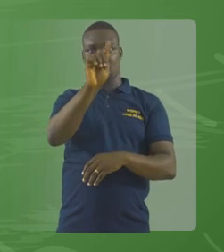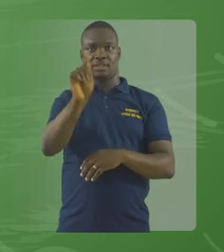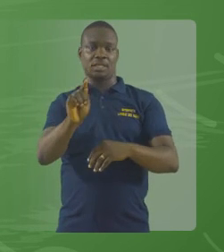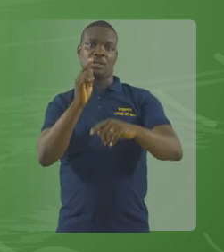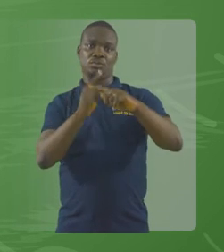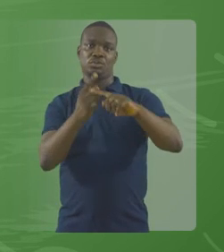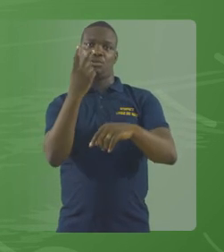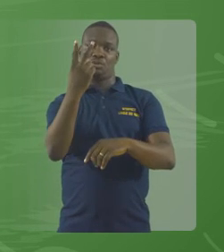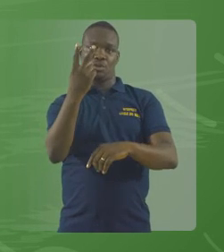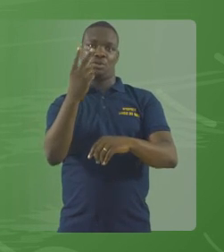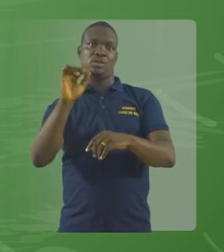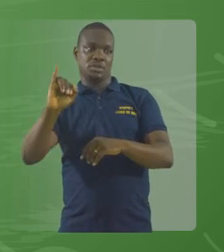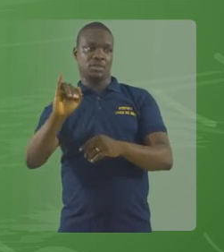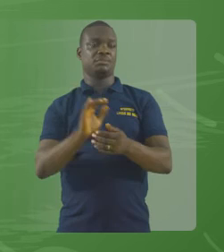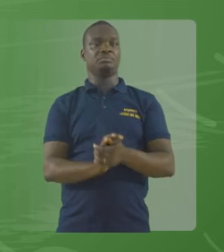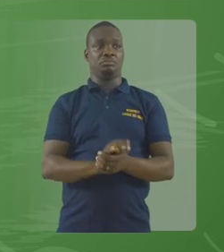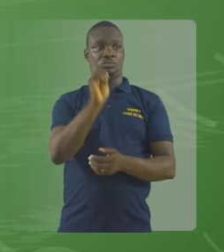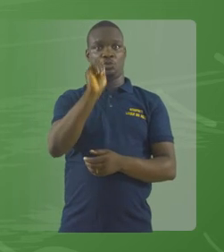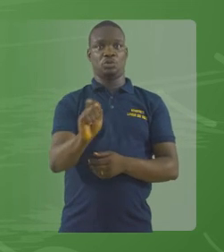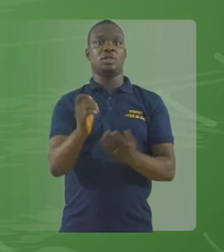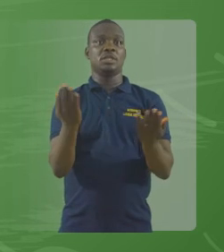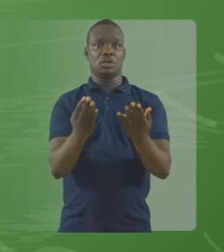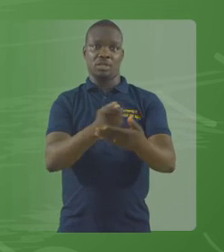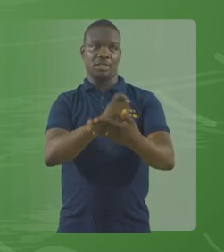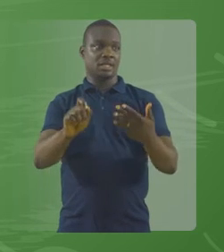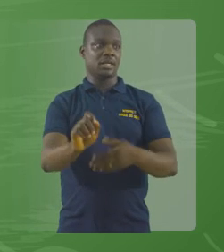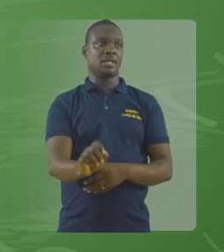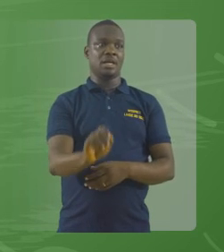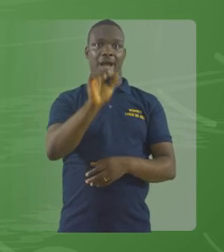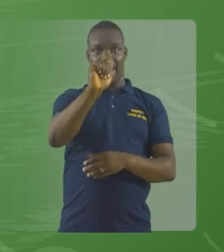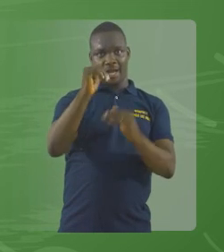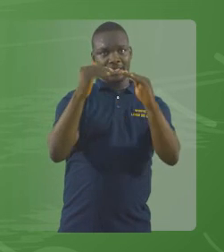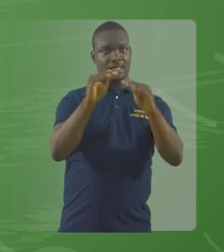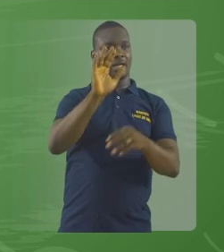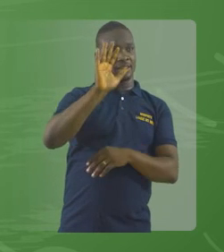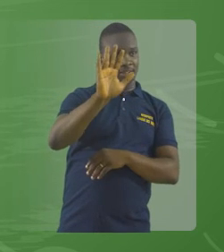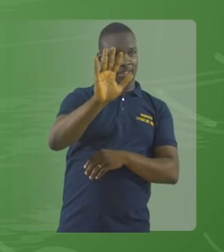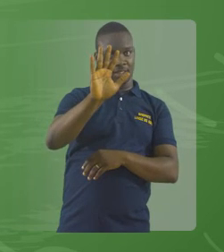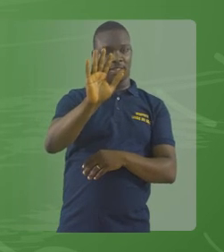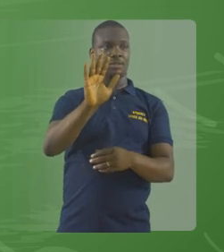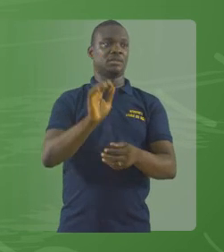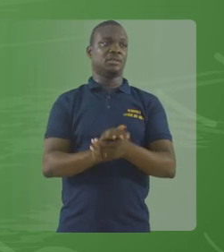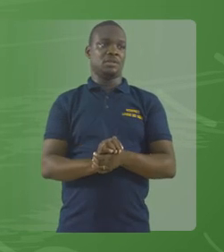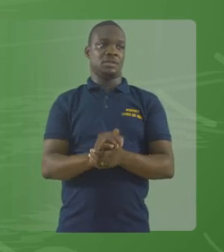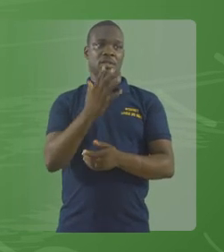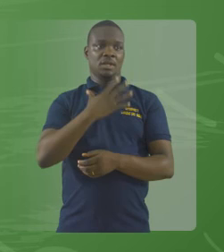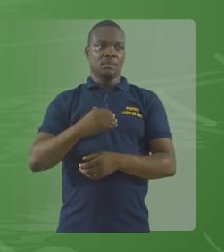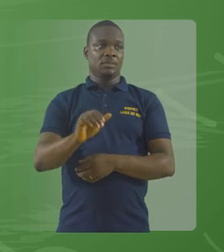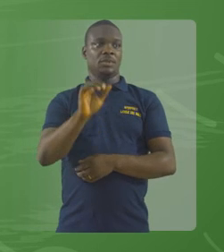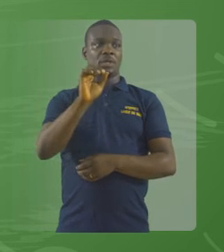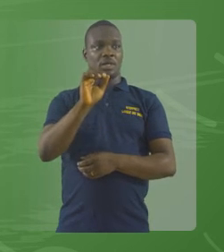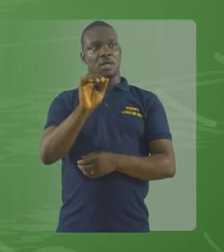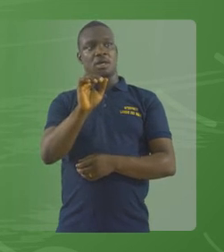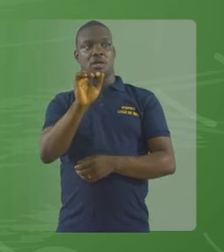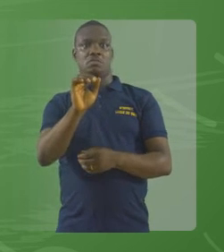2i. Ici donc, le nombre complexe A est égal à 5 et le B est égal à 2i.